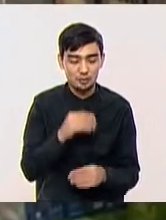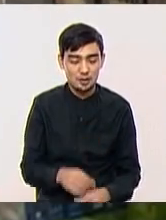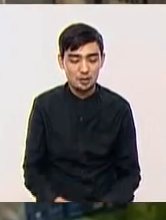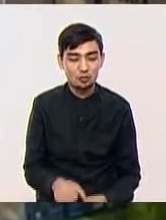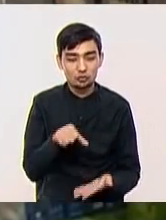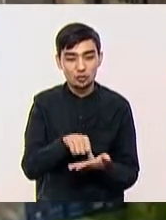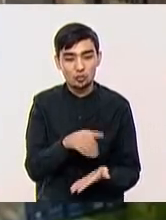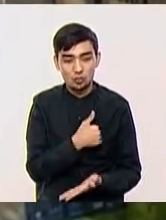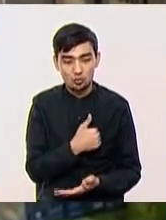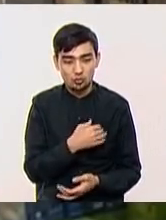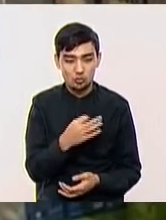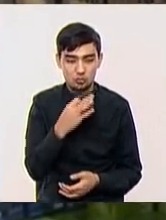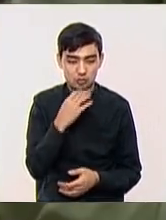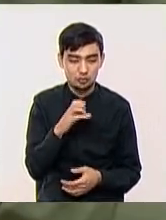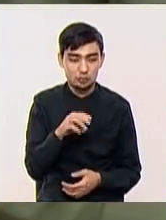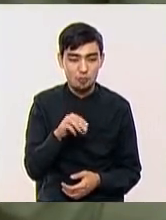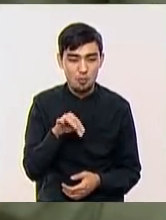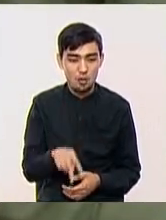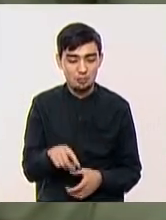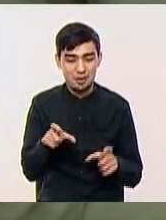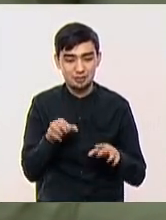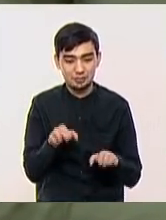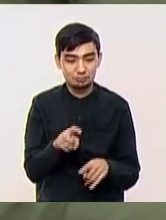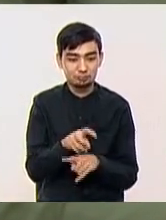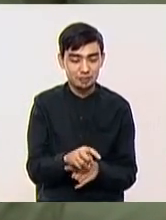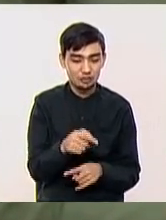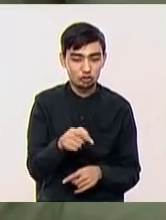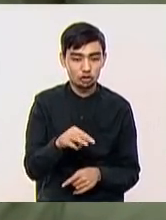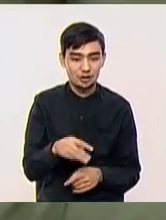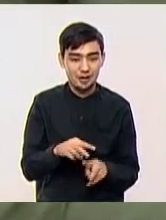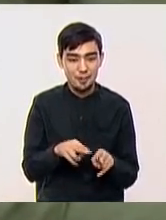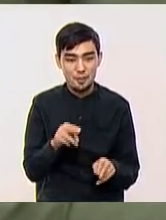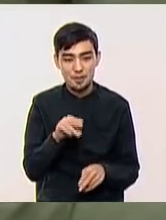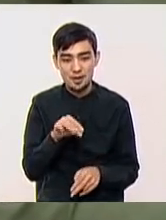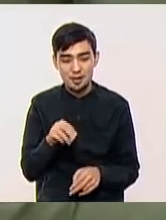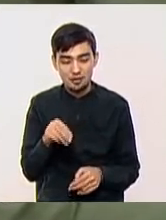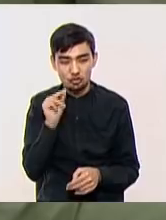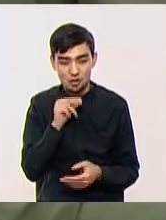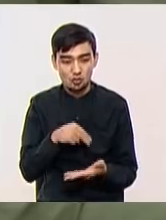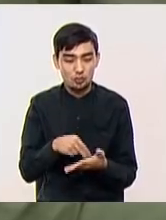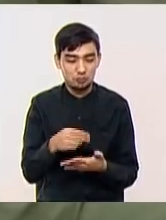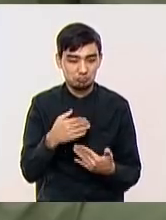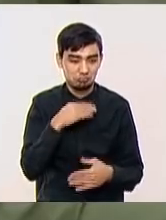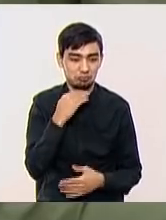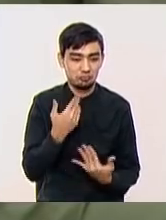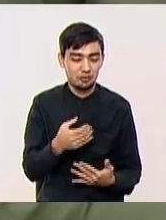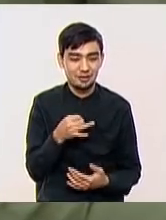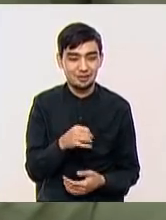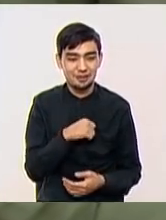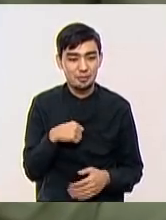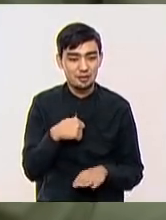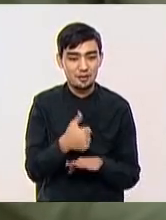Науқанға қатысу үшін елімізде кез келген Смол дүкеніне кіріп, кемінде 1000 теңгеге мынадай пиала шайын сатып алсаңыз жеткілікті.